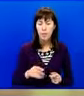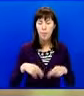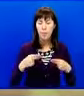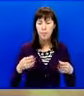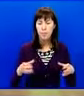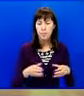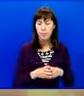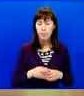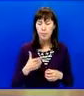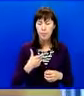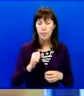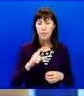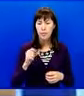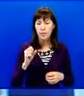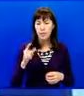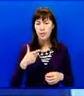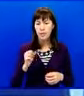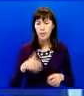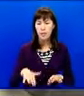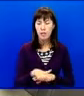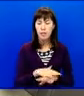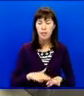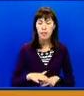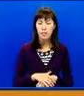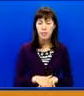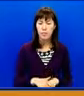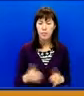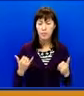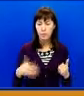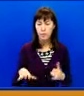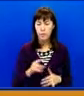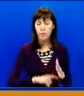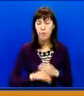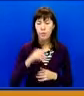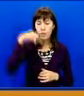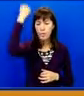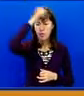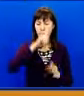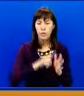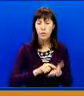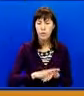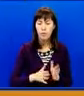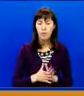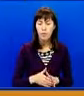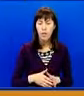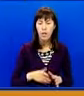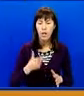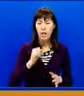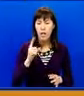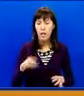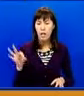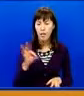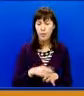представителей компании «Кастрансгазаймак». Всего с начала года произошло 7 случаев отравления угарным газом,